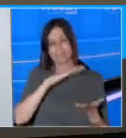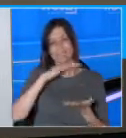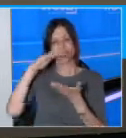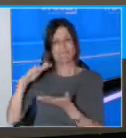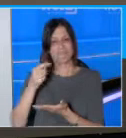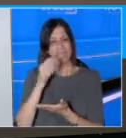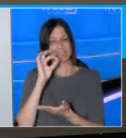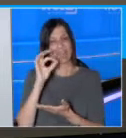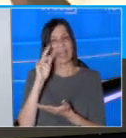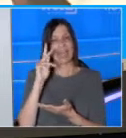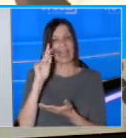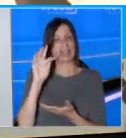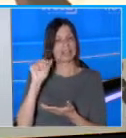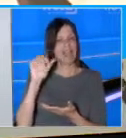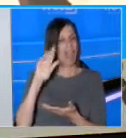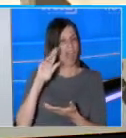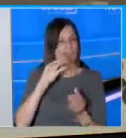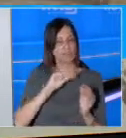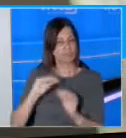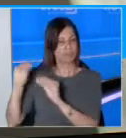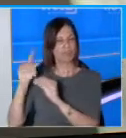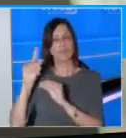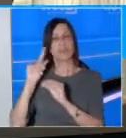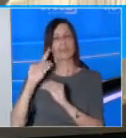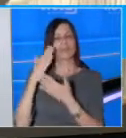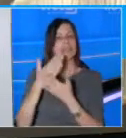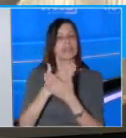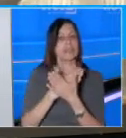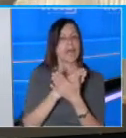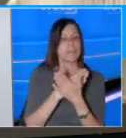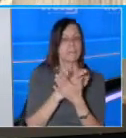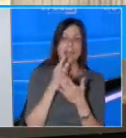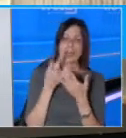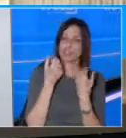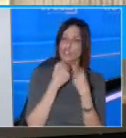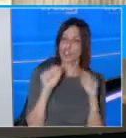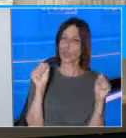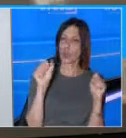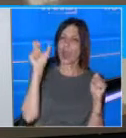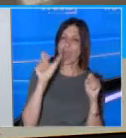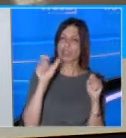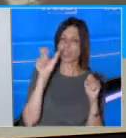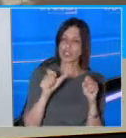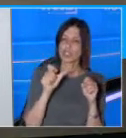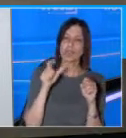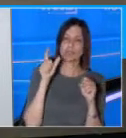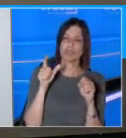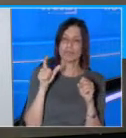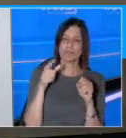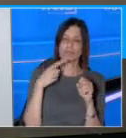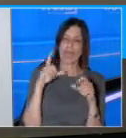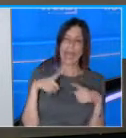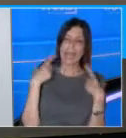הקטרי, ושום התנאיה כזו או אחרת לשחרור אותם אזרחים, החיים והמתים, החיילים שנמצאים